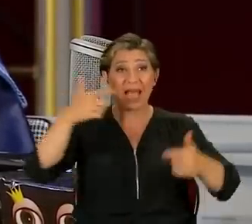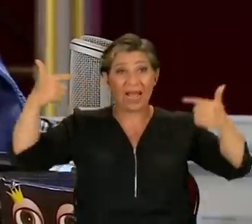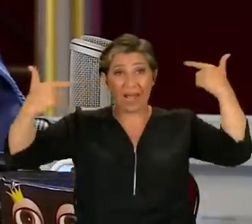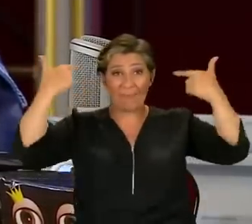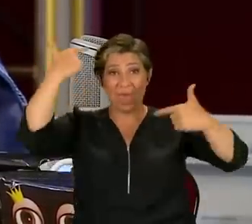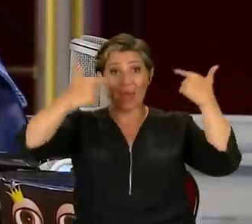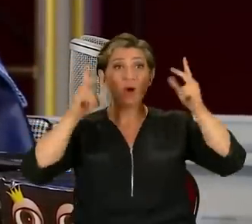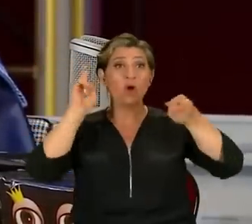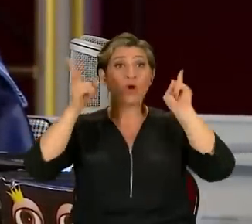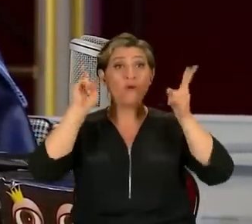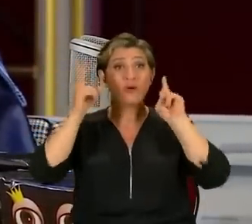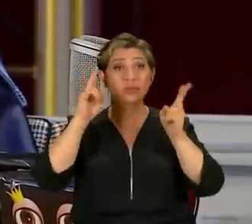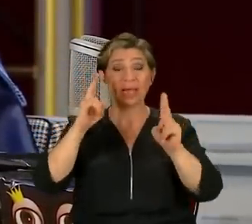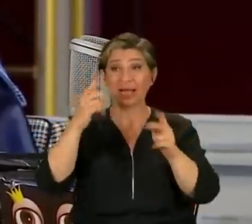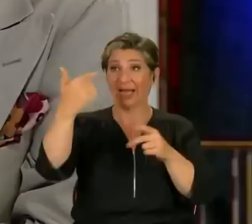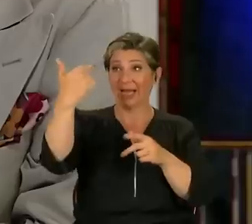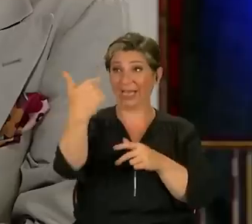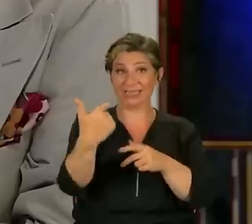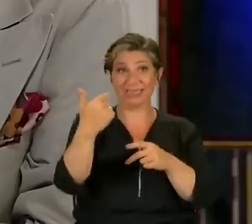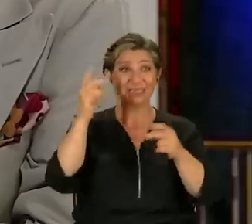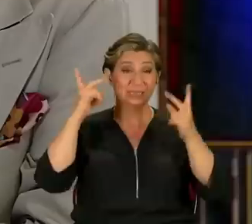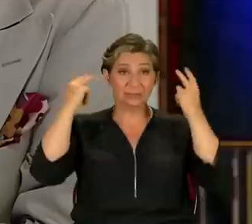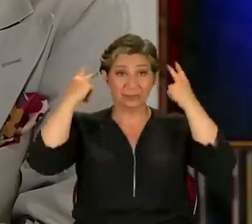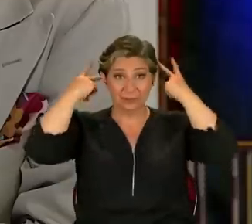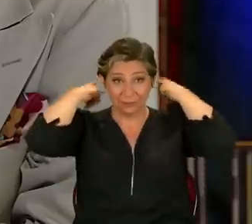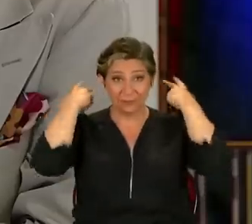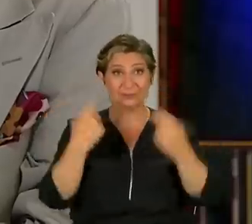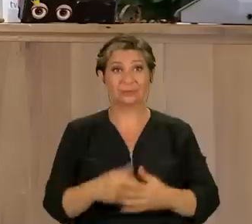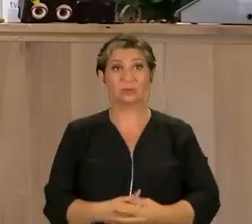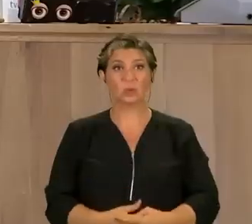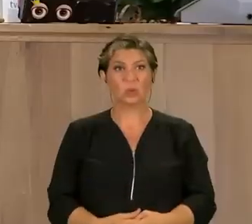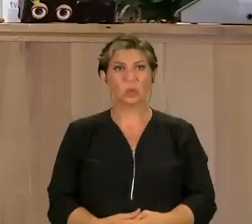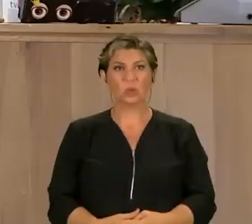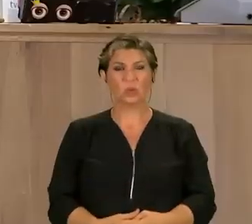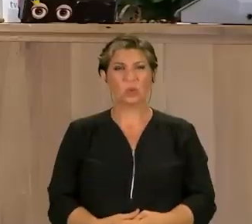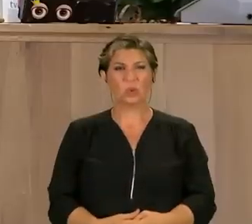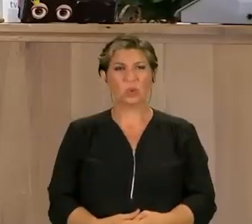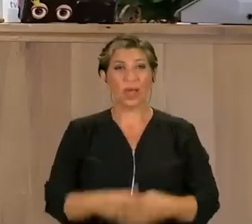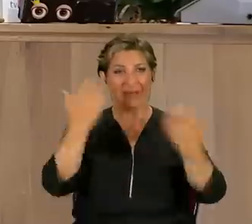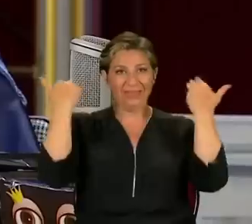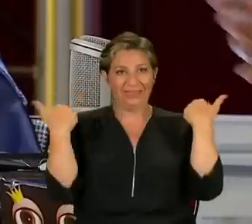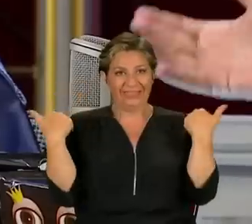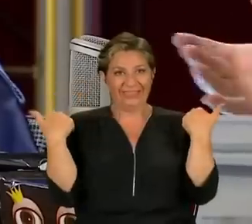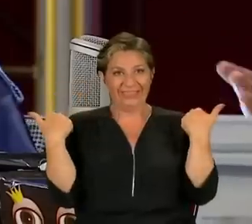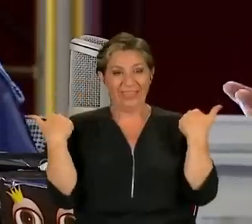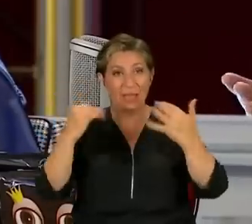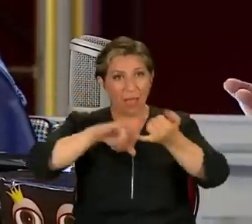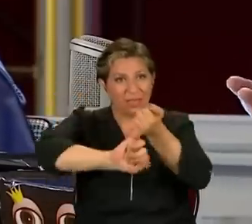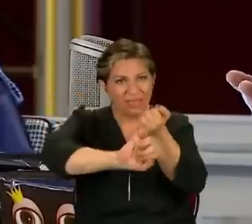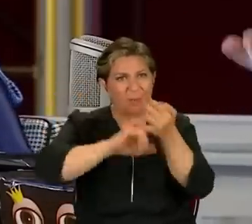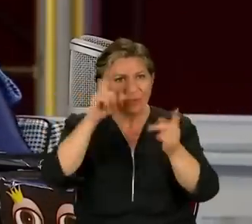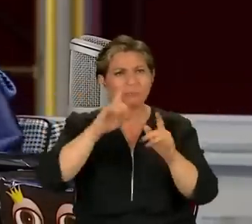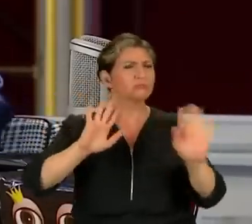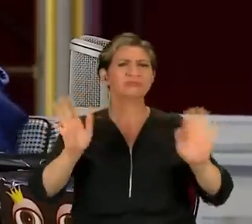kamera kuaförde karşısında saçım kesildi. Yapma ya. Evet. O bir iddia falan